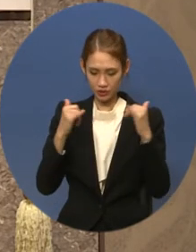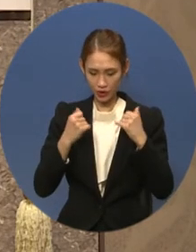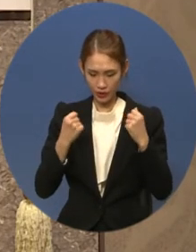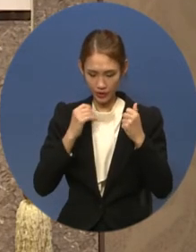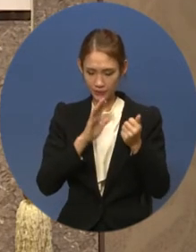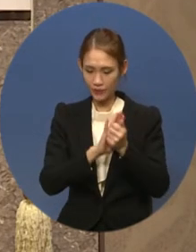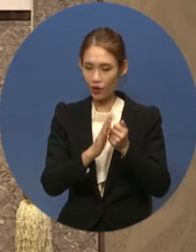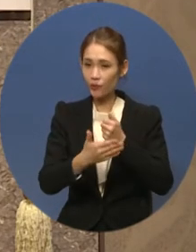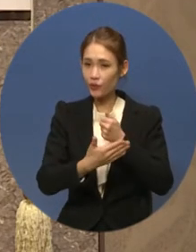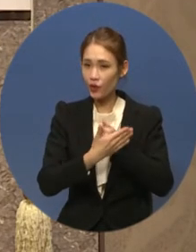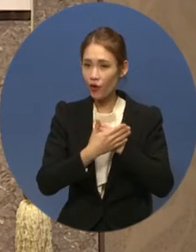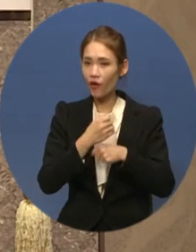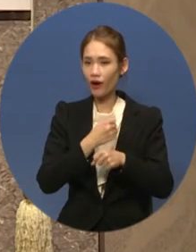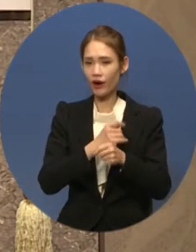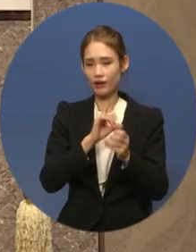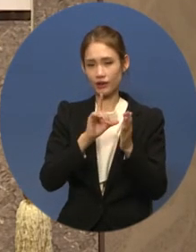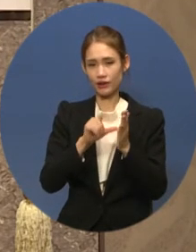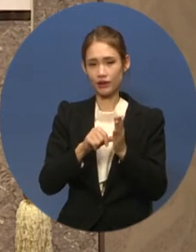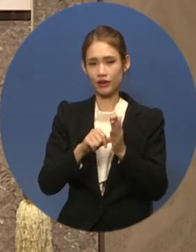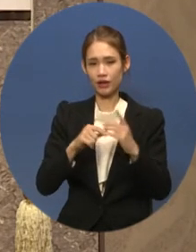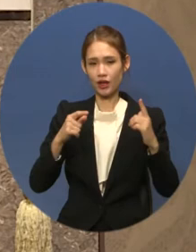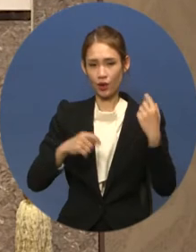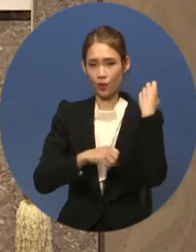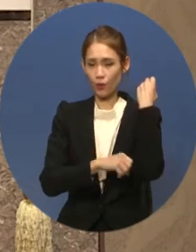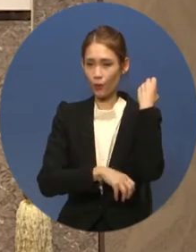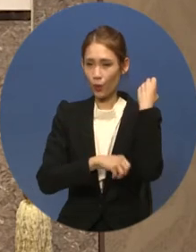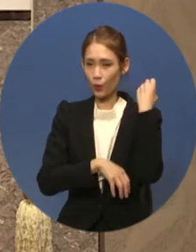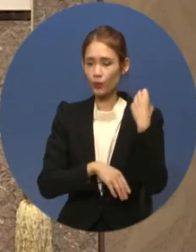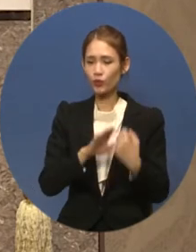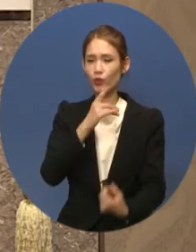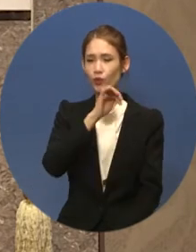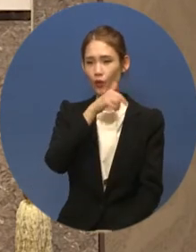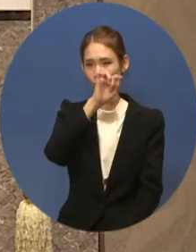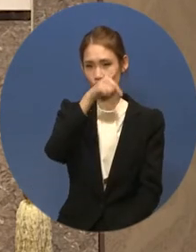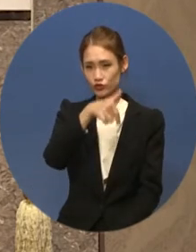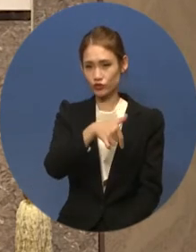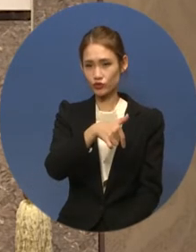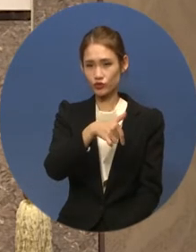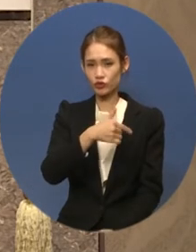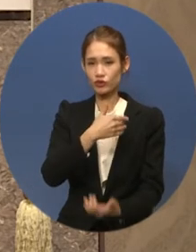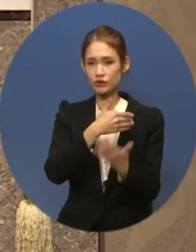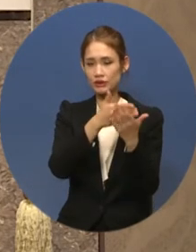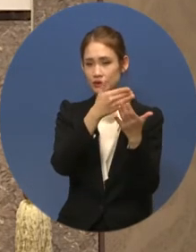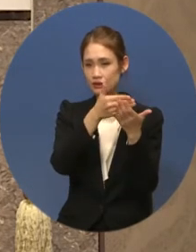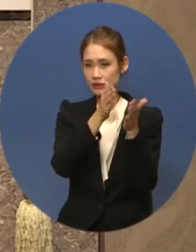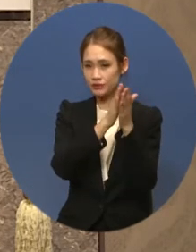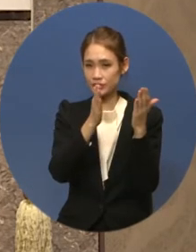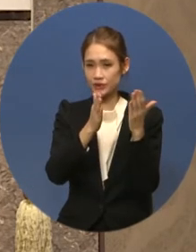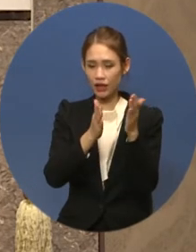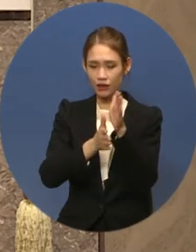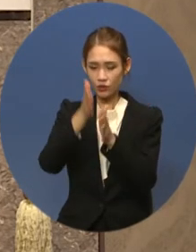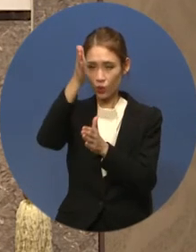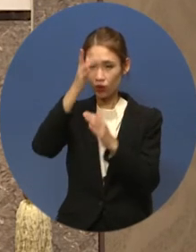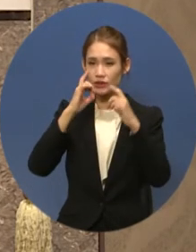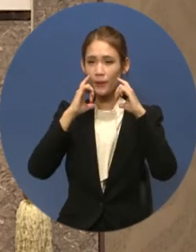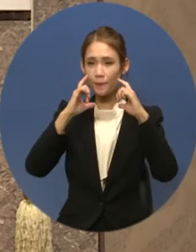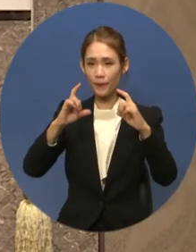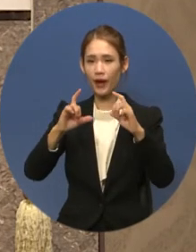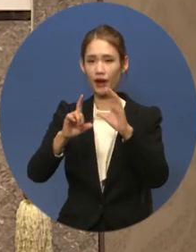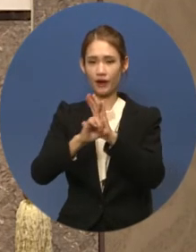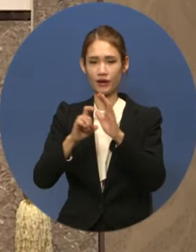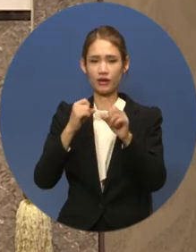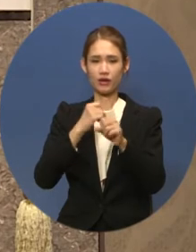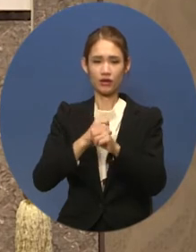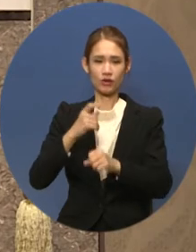에 저희 공단 은 지금 본부가 원주의 있는데요 원조는 그림책도 시를 선포를 했고 그림책 작가 분들이